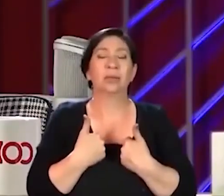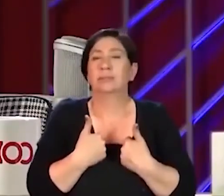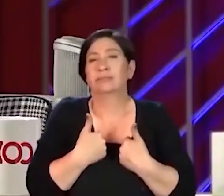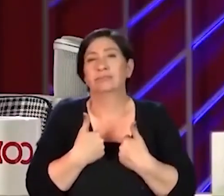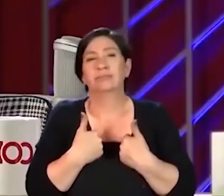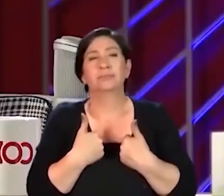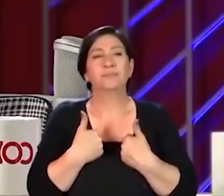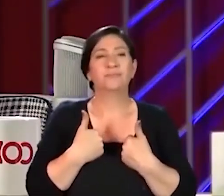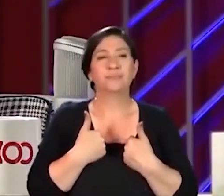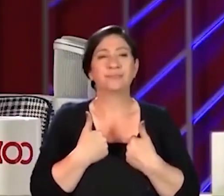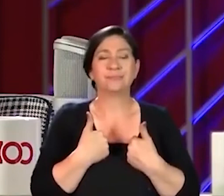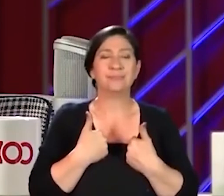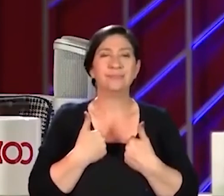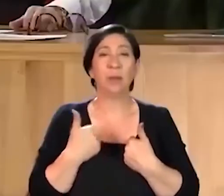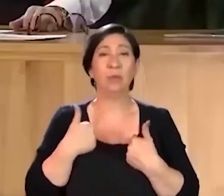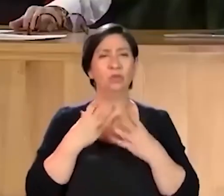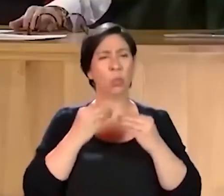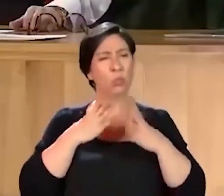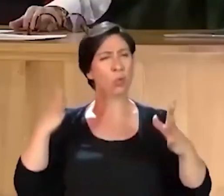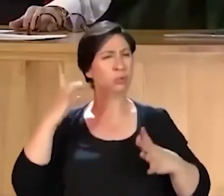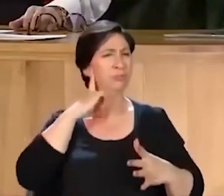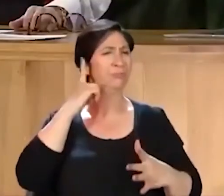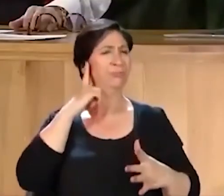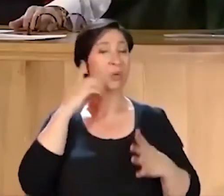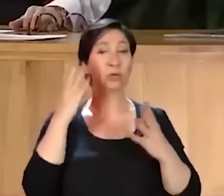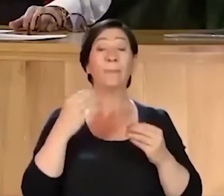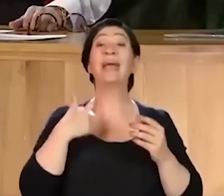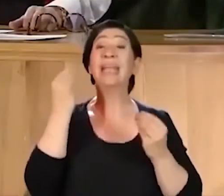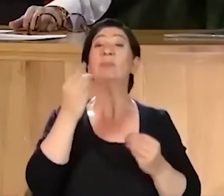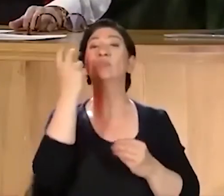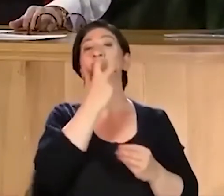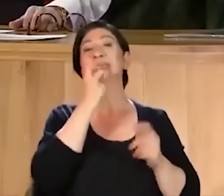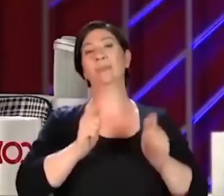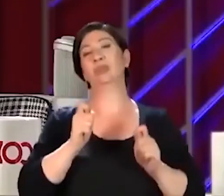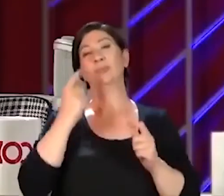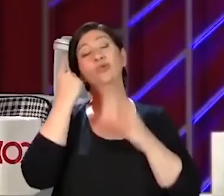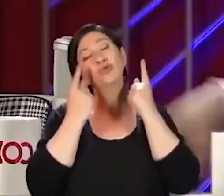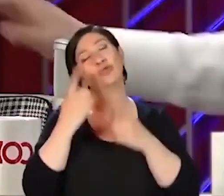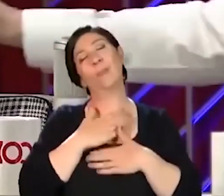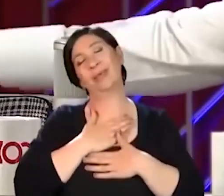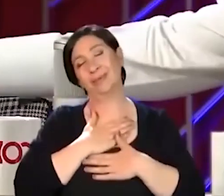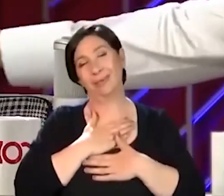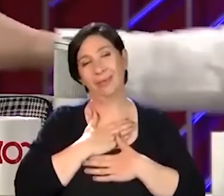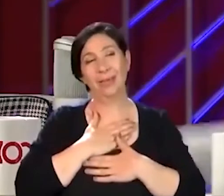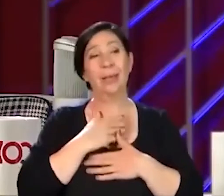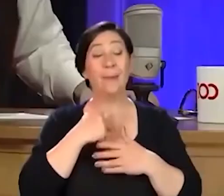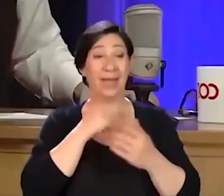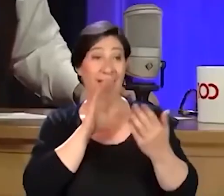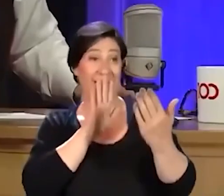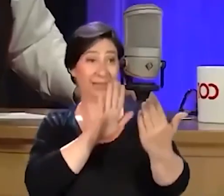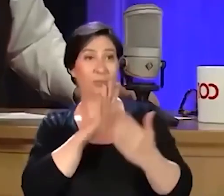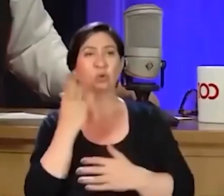Hayır ben işte çok büyük bir Star olacağım değil yani ben iyi müzik yapacağım gibi düşündüm ben hep Yani ben karşımda